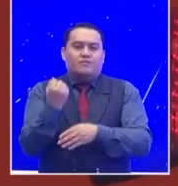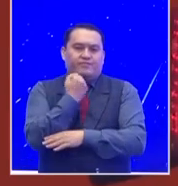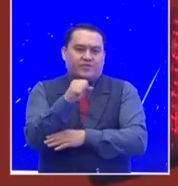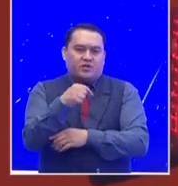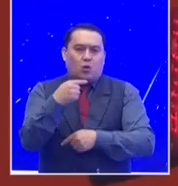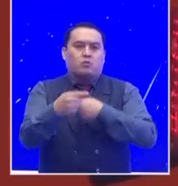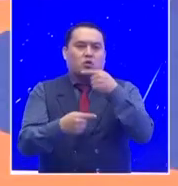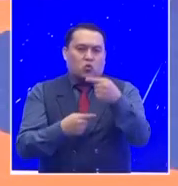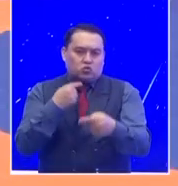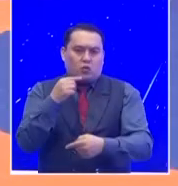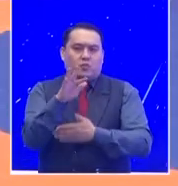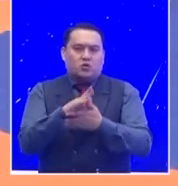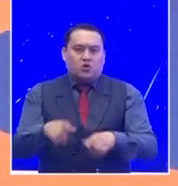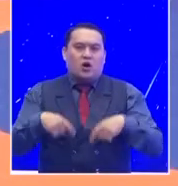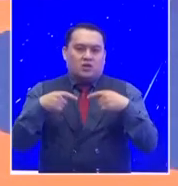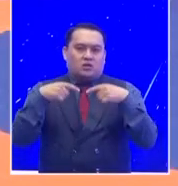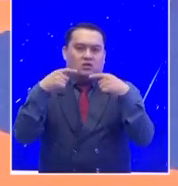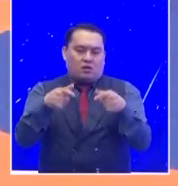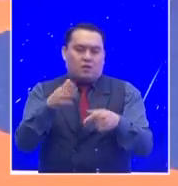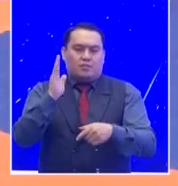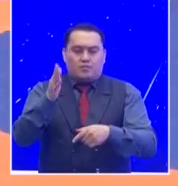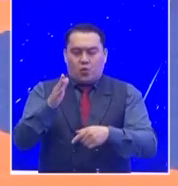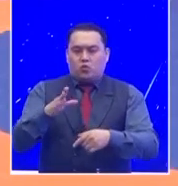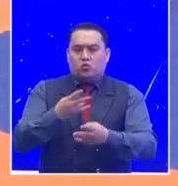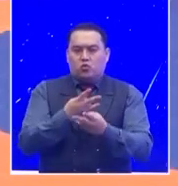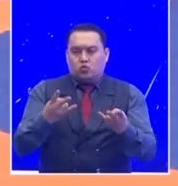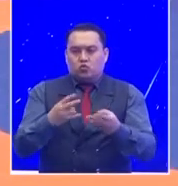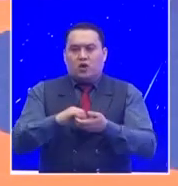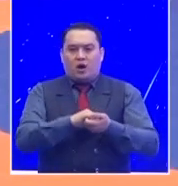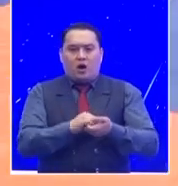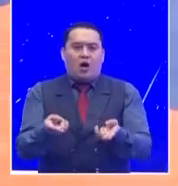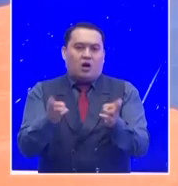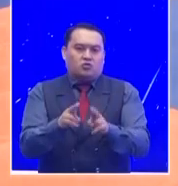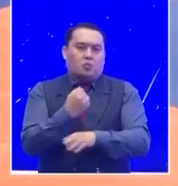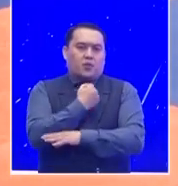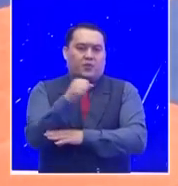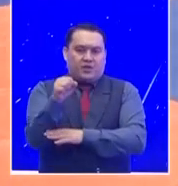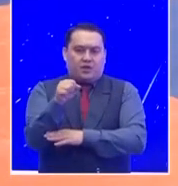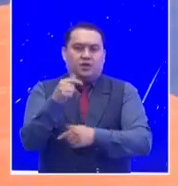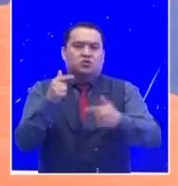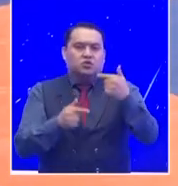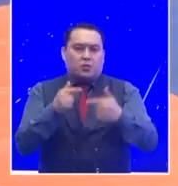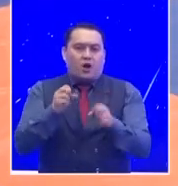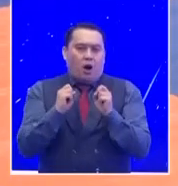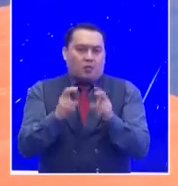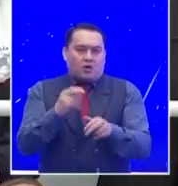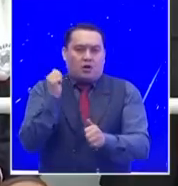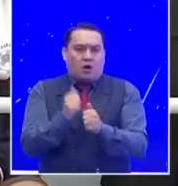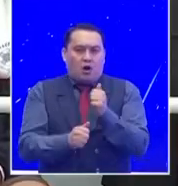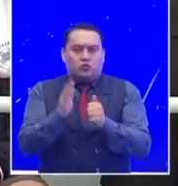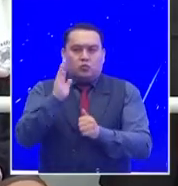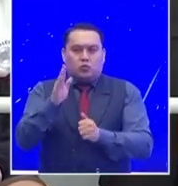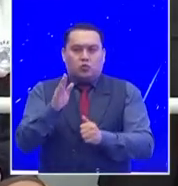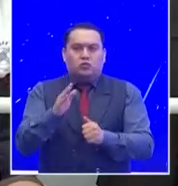Вот только чтобы завоевать право представлять Семиречье, нужно пройти несколько схваток и остаться во всех победителем. Соперники опасны, и каждый из них –